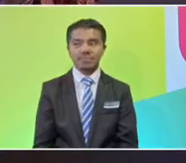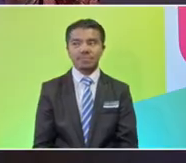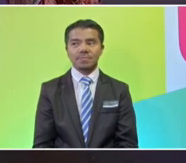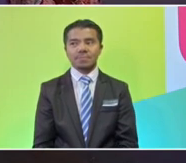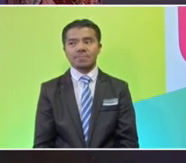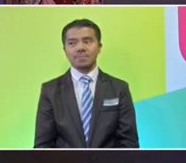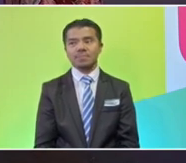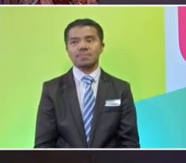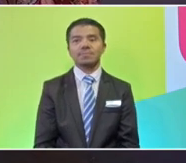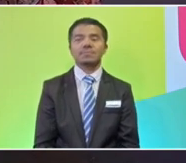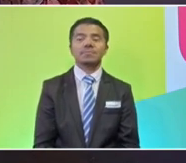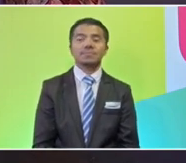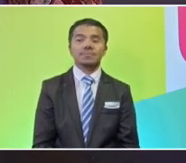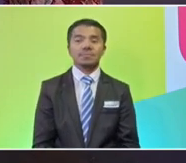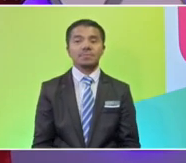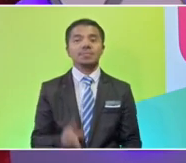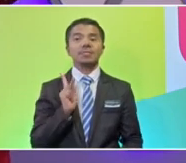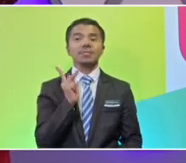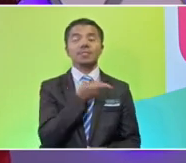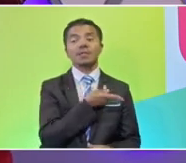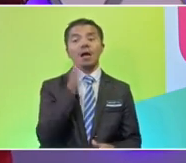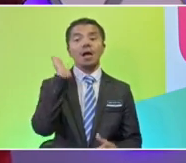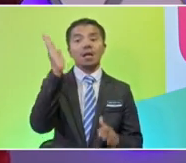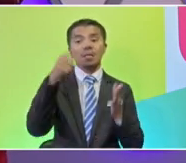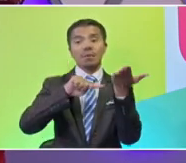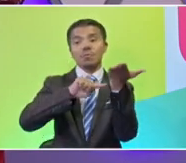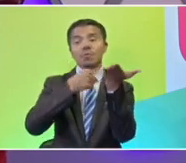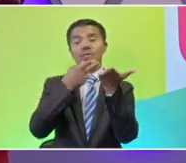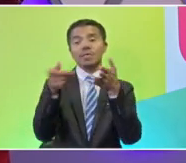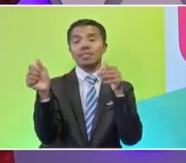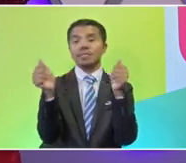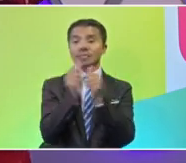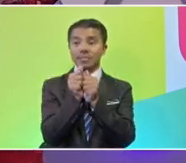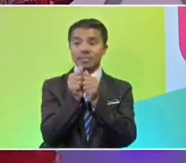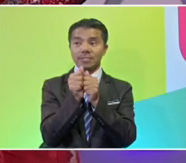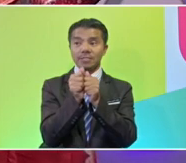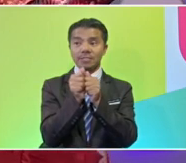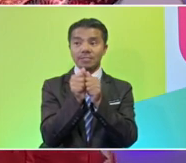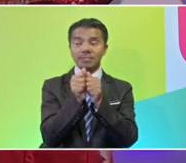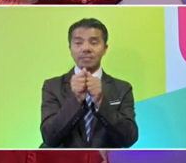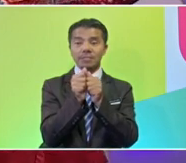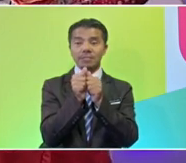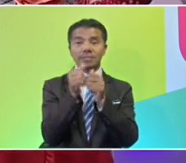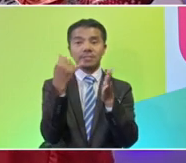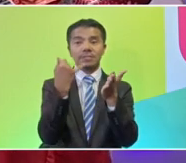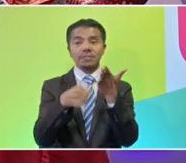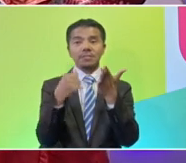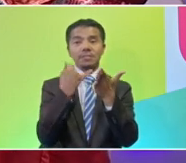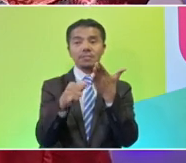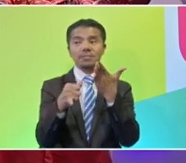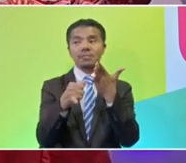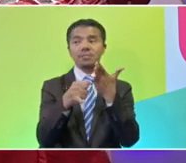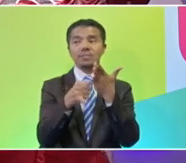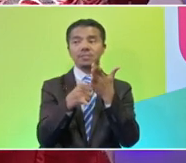tumbuh-tumbuhan hari ini kita belajar tentang jenis-jenis tumbuh-tumbuhan